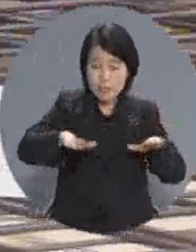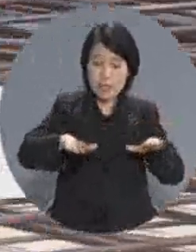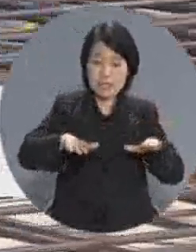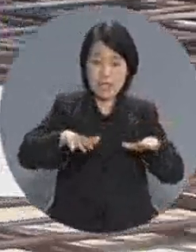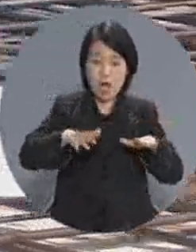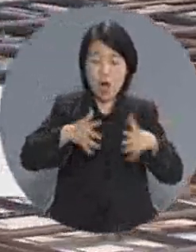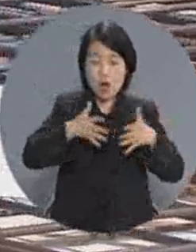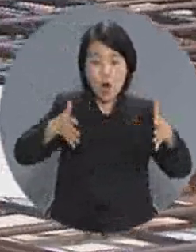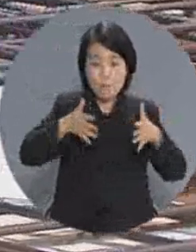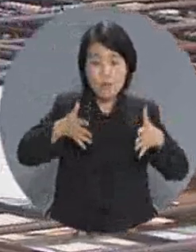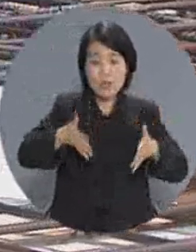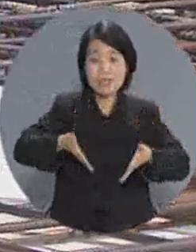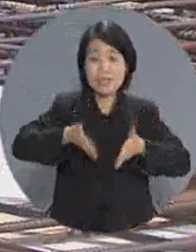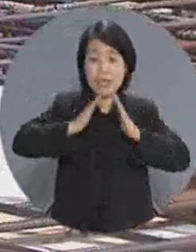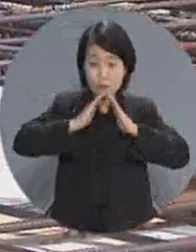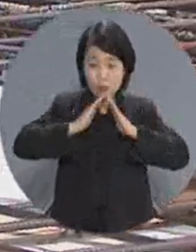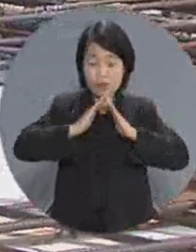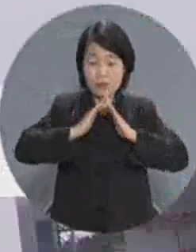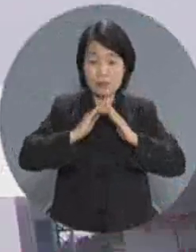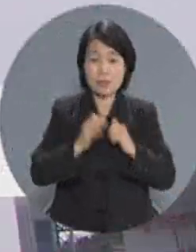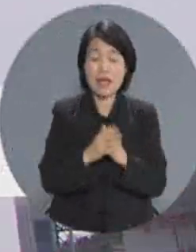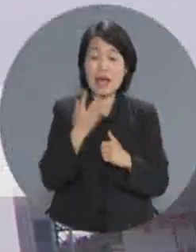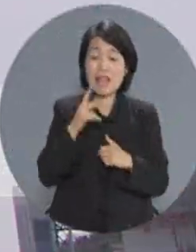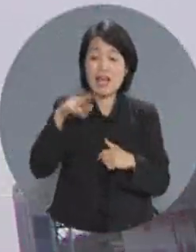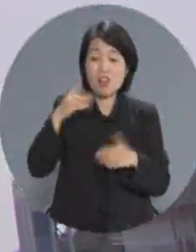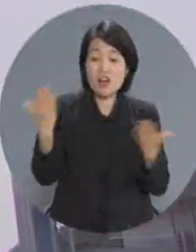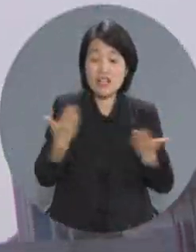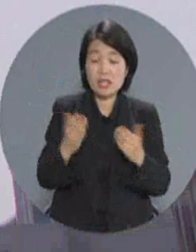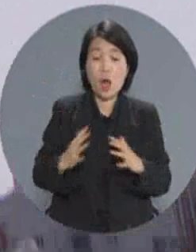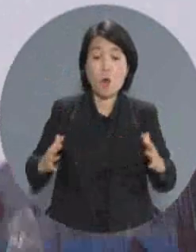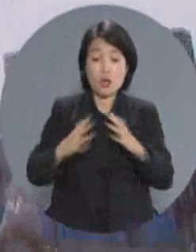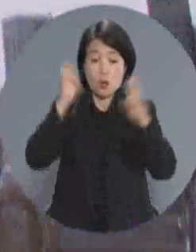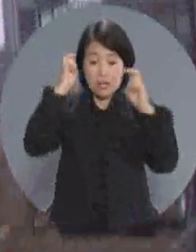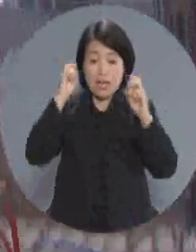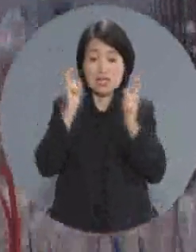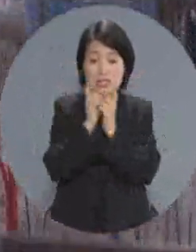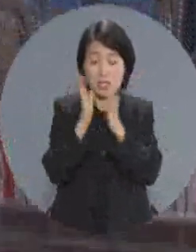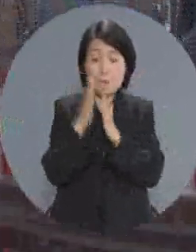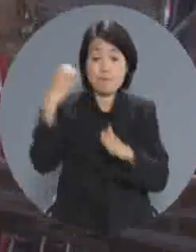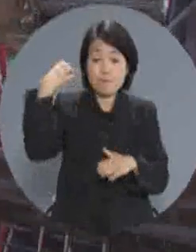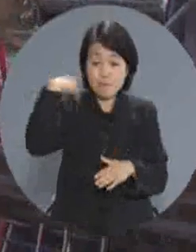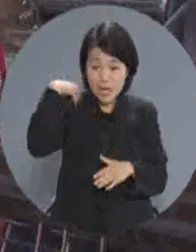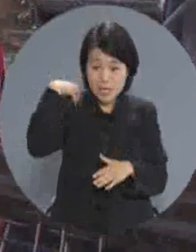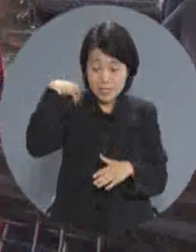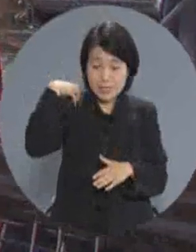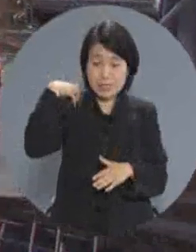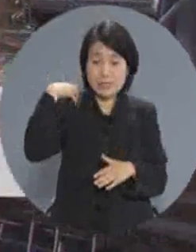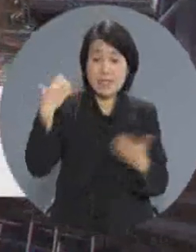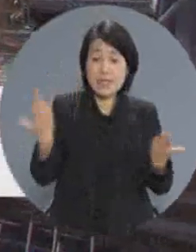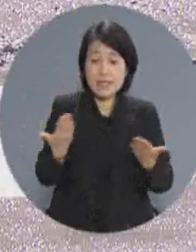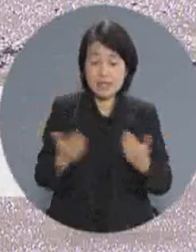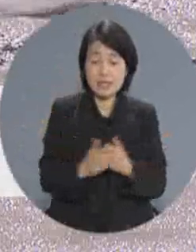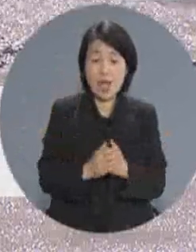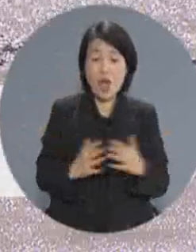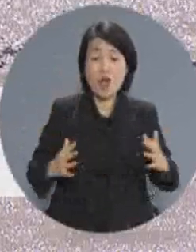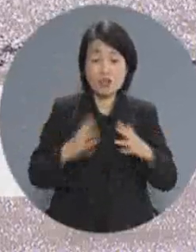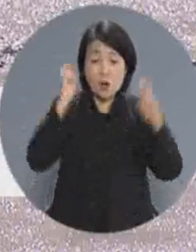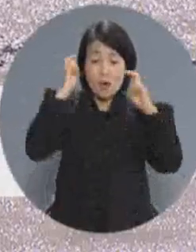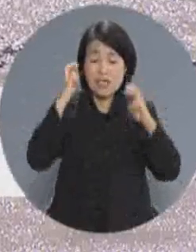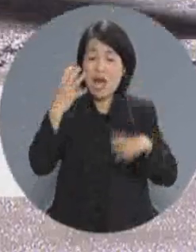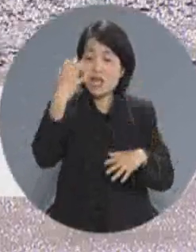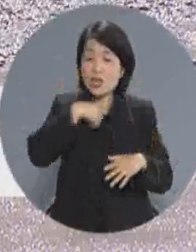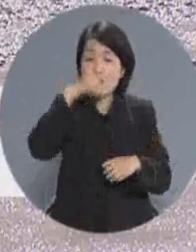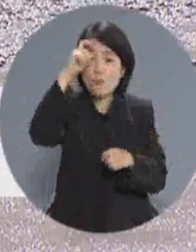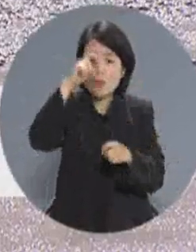골조를 세우는 타설 작업입니다. 원래는 시공사가 직접 해야 하는 콘크리트 타설 작업. 하지만 건설업체들이 이윤을